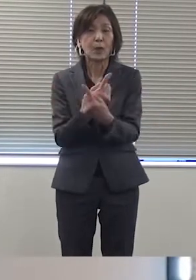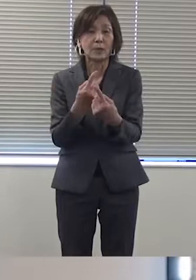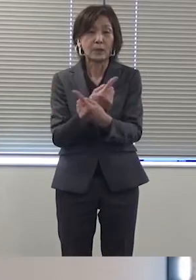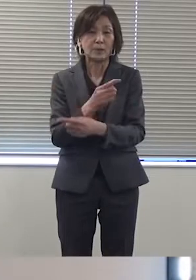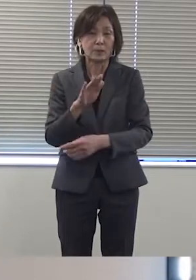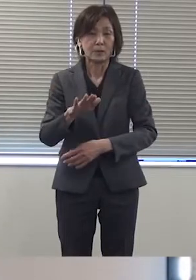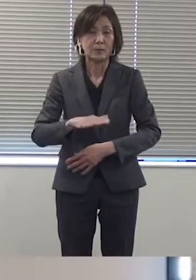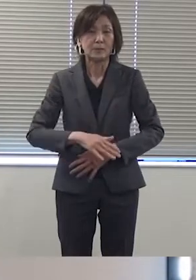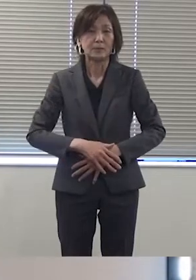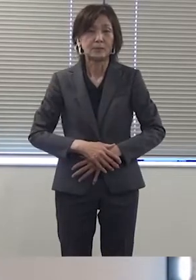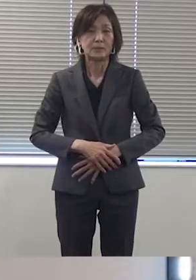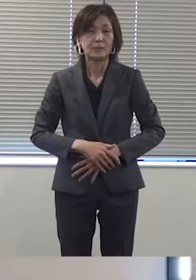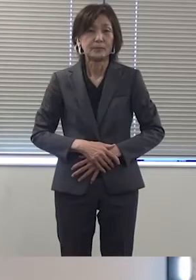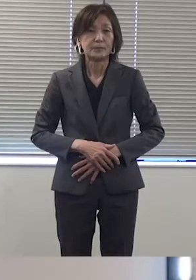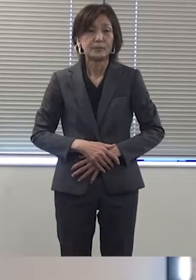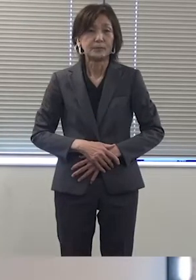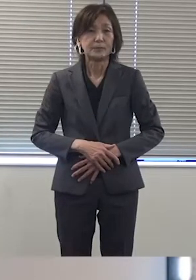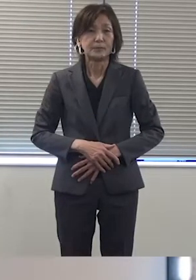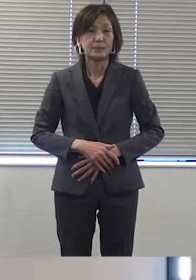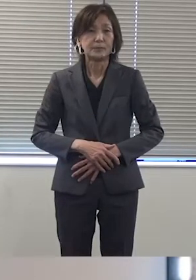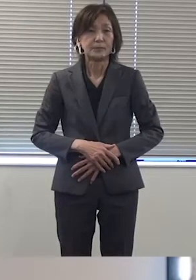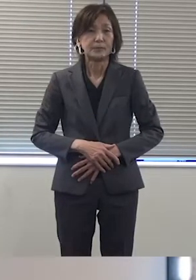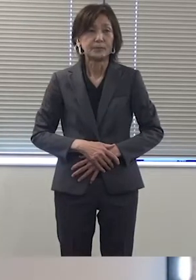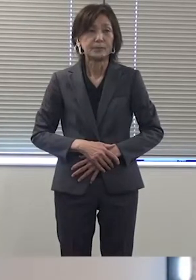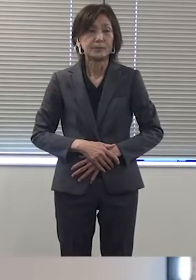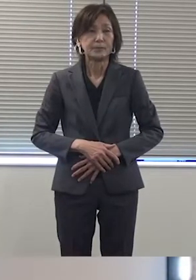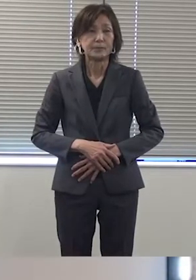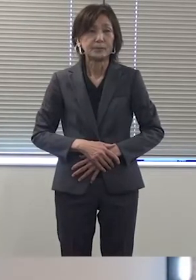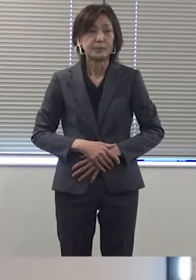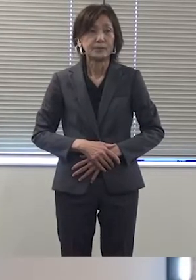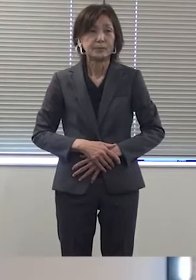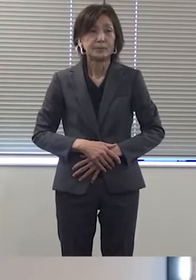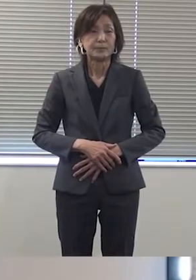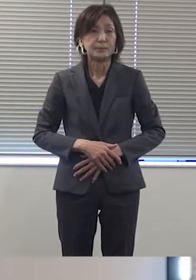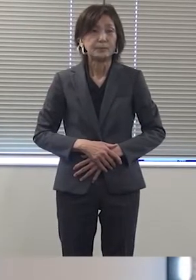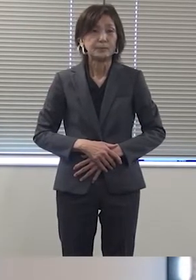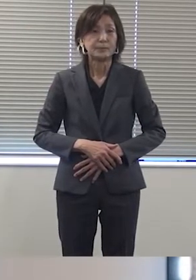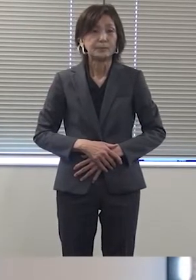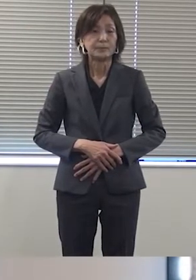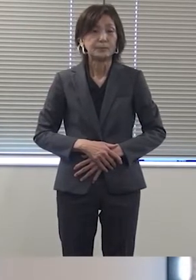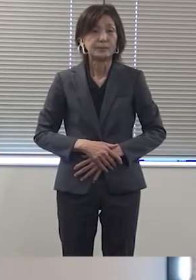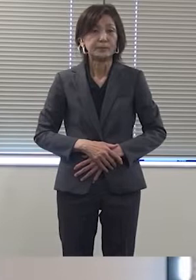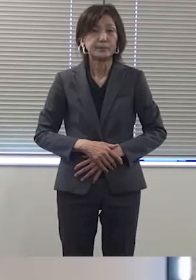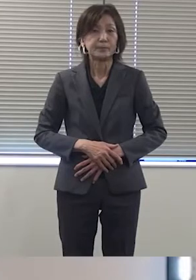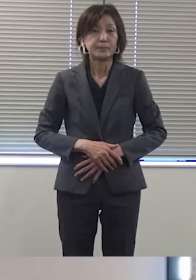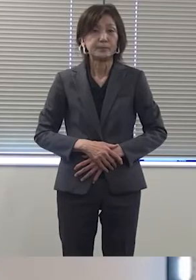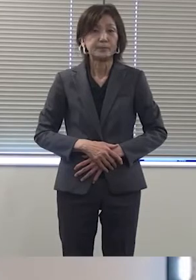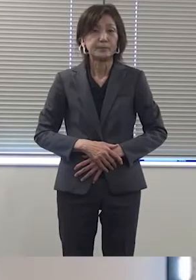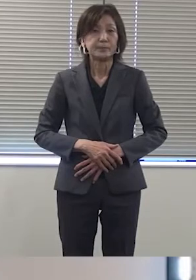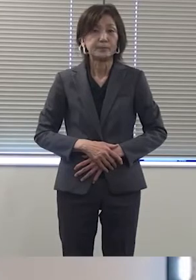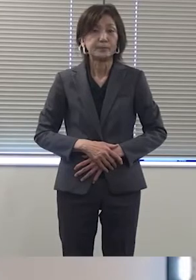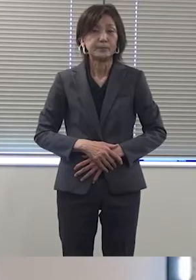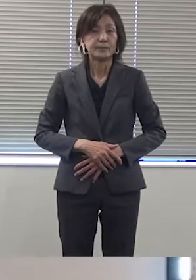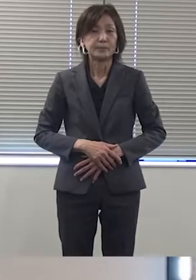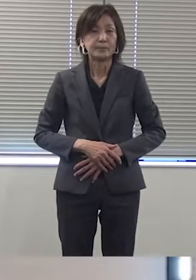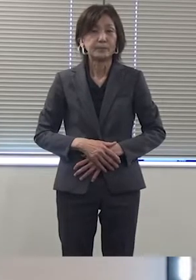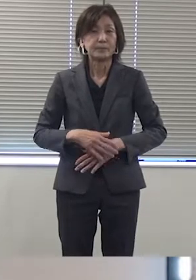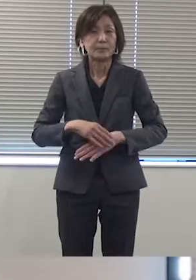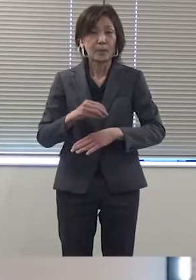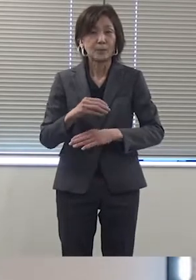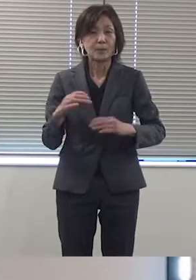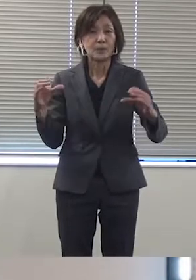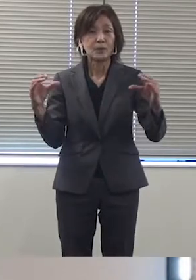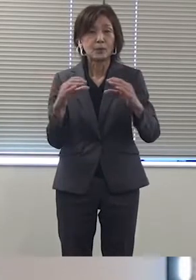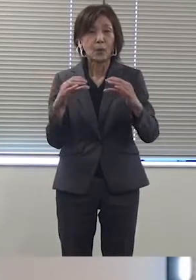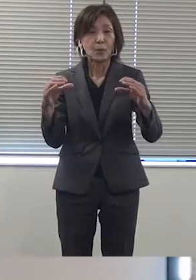はい。まず、これからですね、交通の基本計画はこの3月末に出来上がり